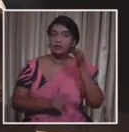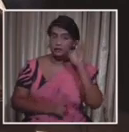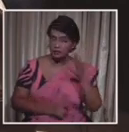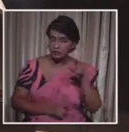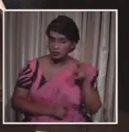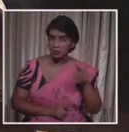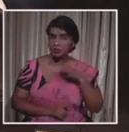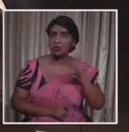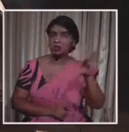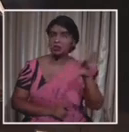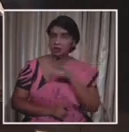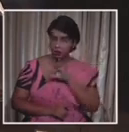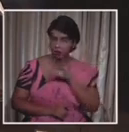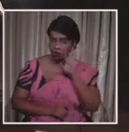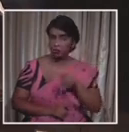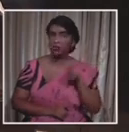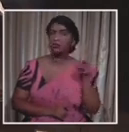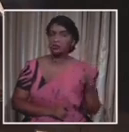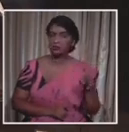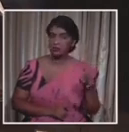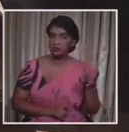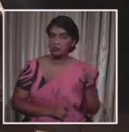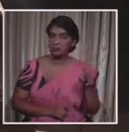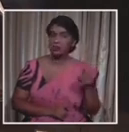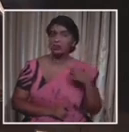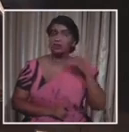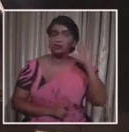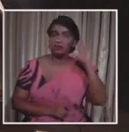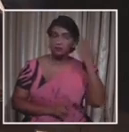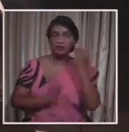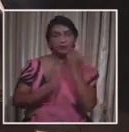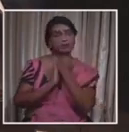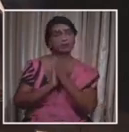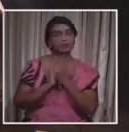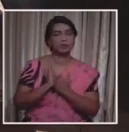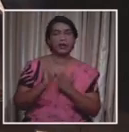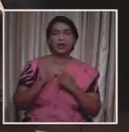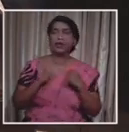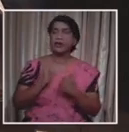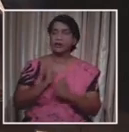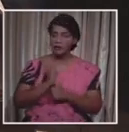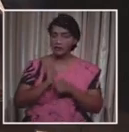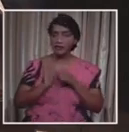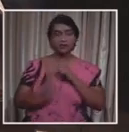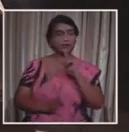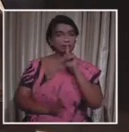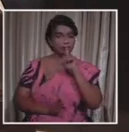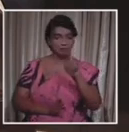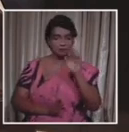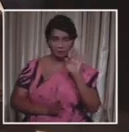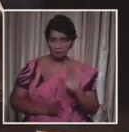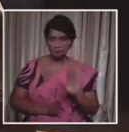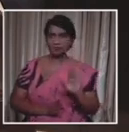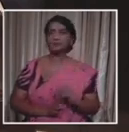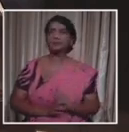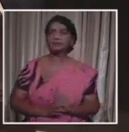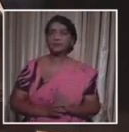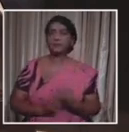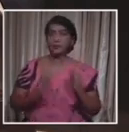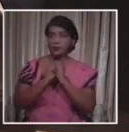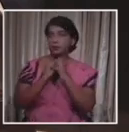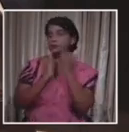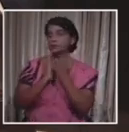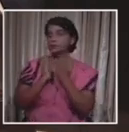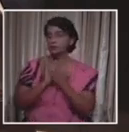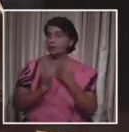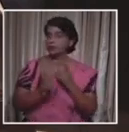ජනාධිපතිවරයා තෝරාපත් කර ගැනීමේ විශේෂ විධිවිධාන පනතේ දක්වා තිබෙන කාර්ය